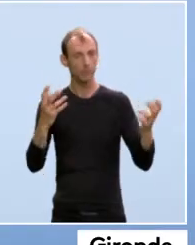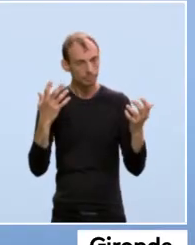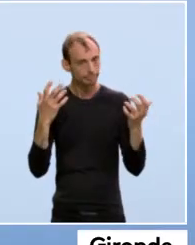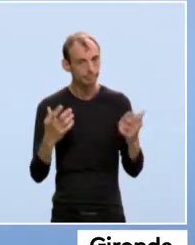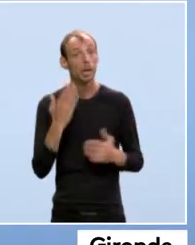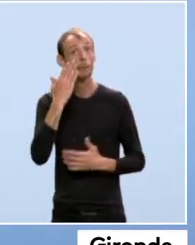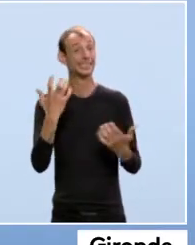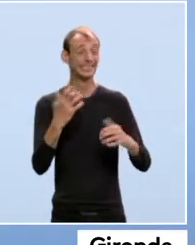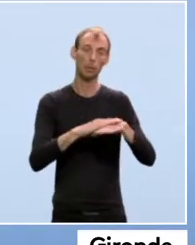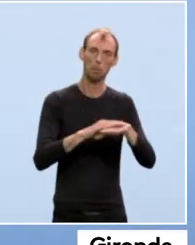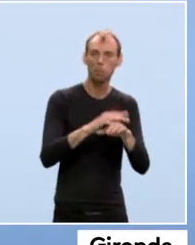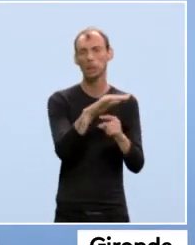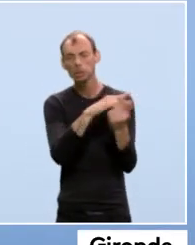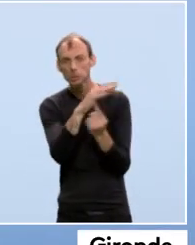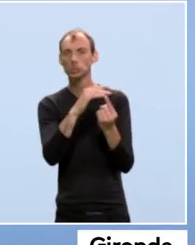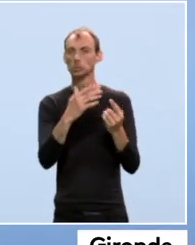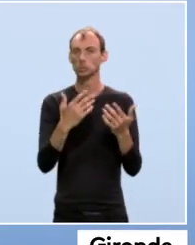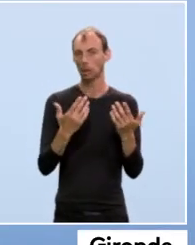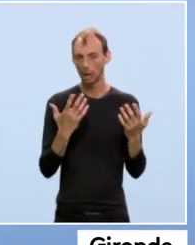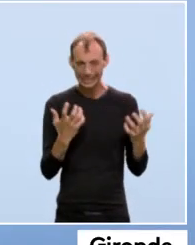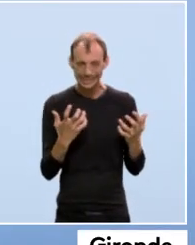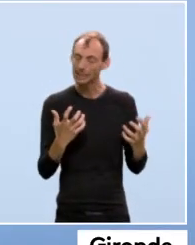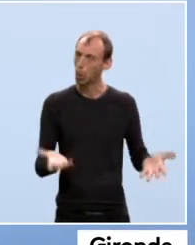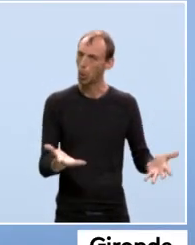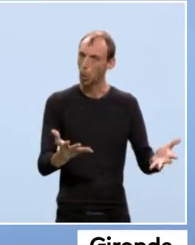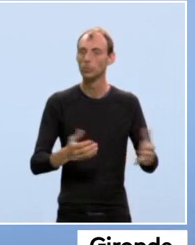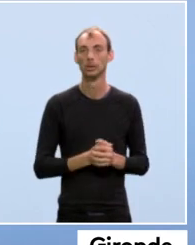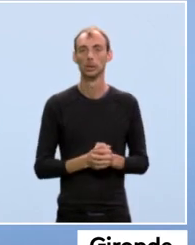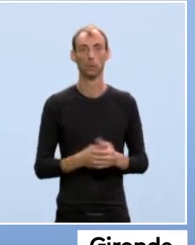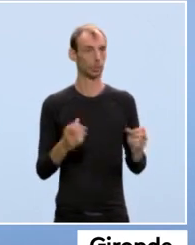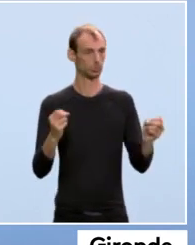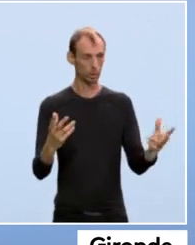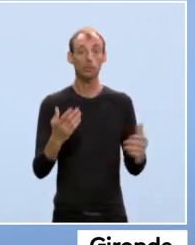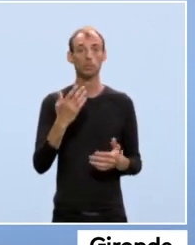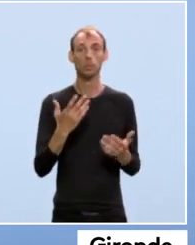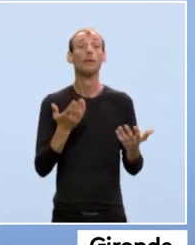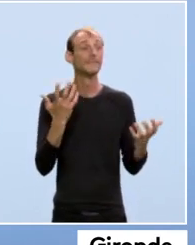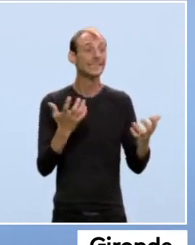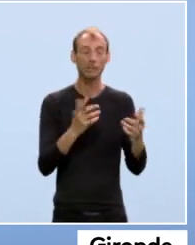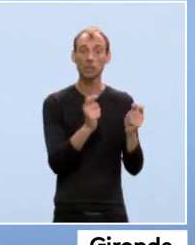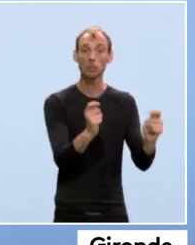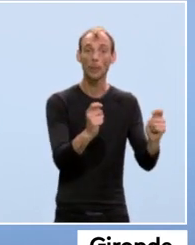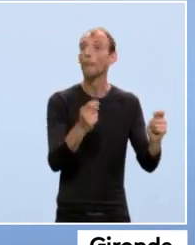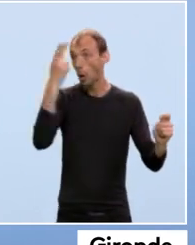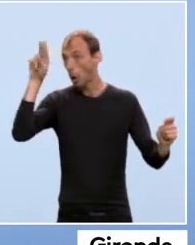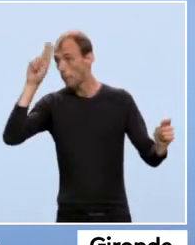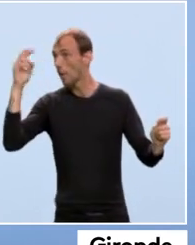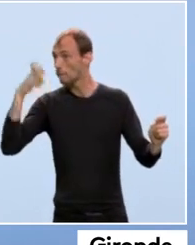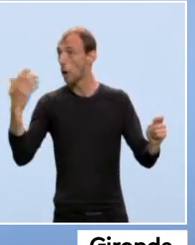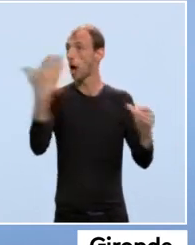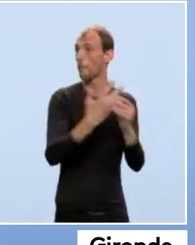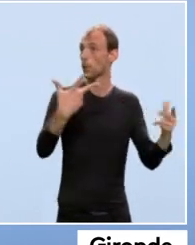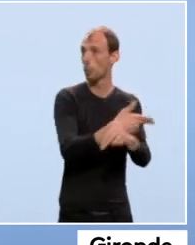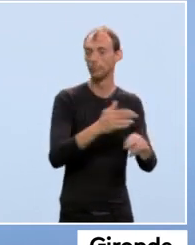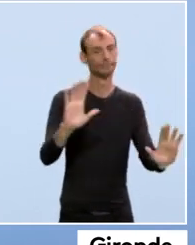extrêmement ambitieuses et que là dans ce cas là s'il se réformes sont entravées par la réglementation européenne oui on assume de désobéir